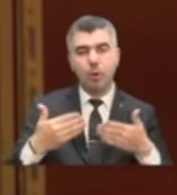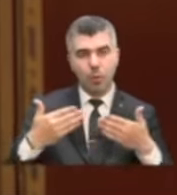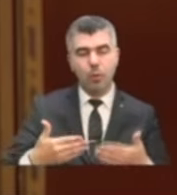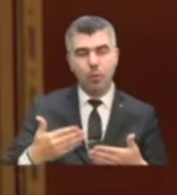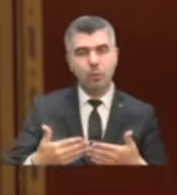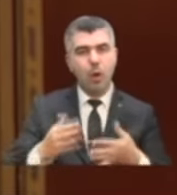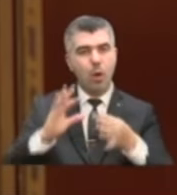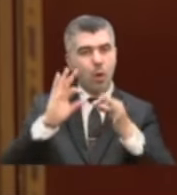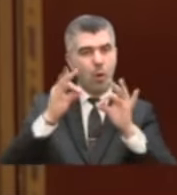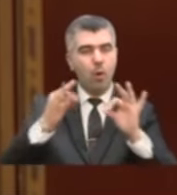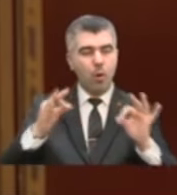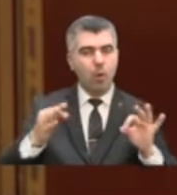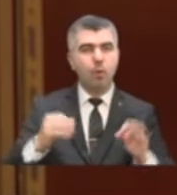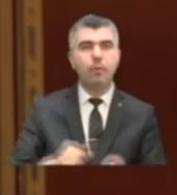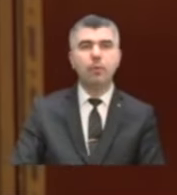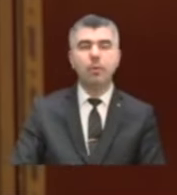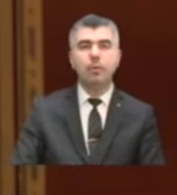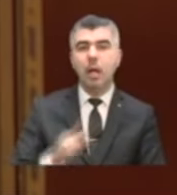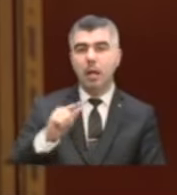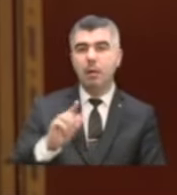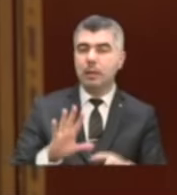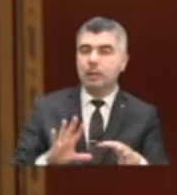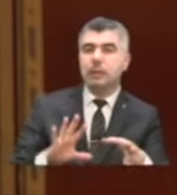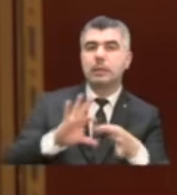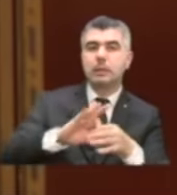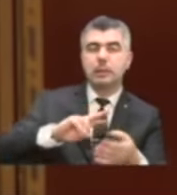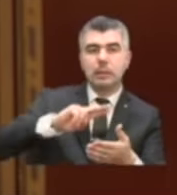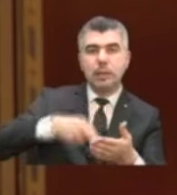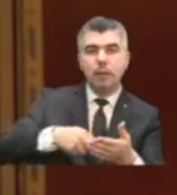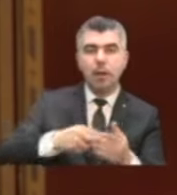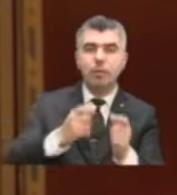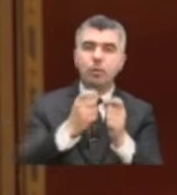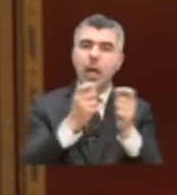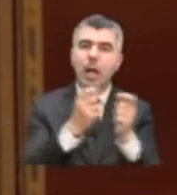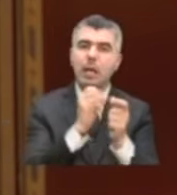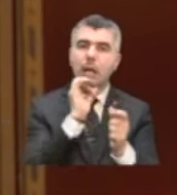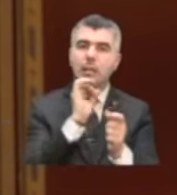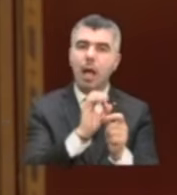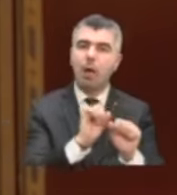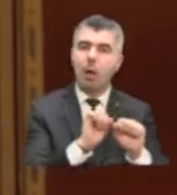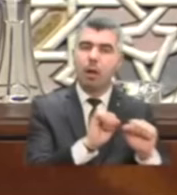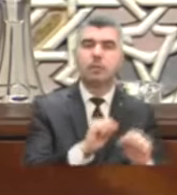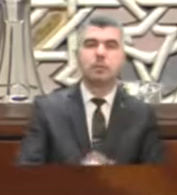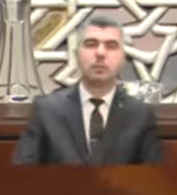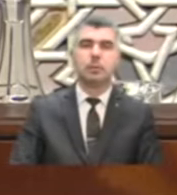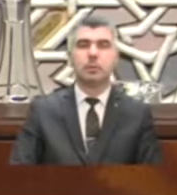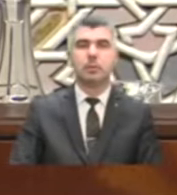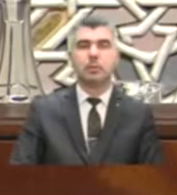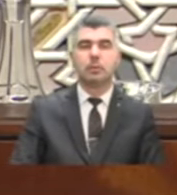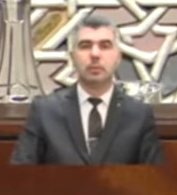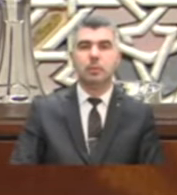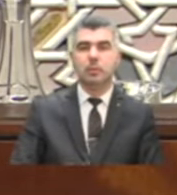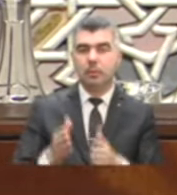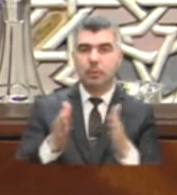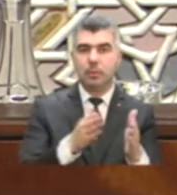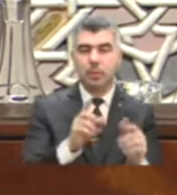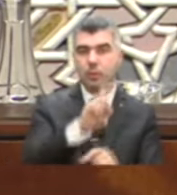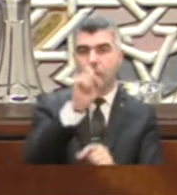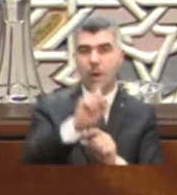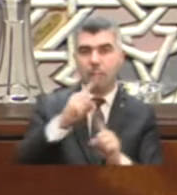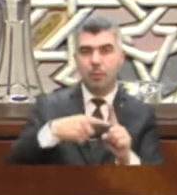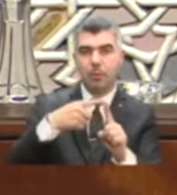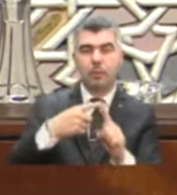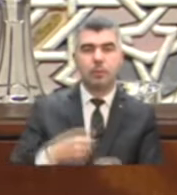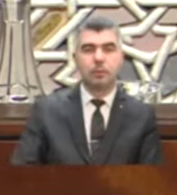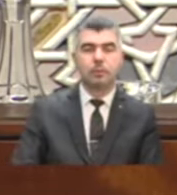بها العمل اليوم مع مجموعه ديال الجهات باش يكون هناك اتفاقيات تهم المقاوله الجهويه. وشكرا. شكرا سيد الوزير. تعقيب سيد النائب محترم.